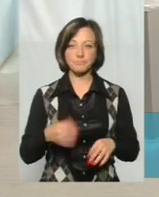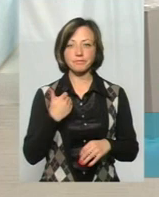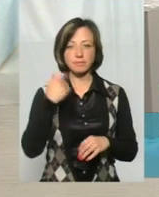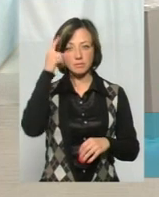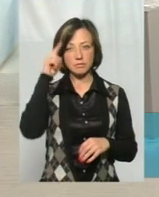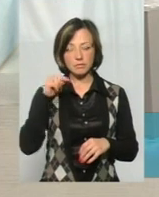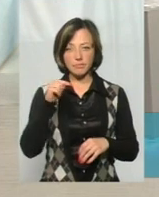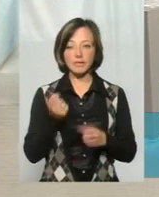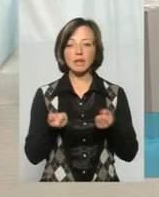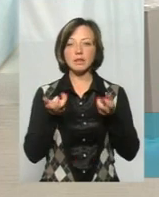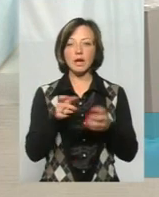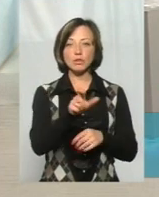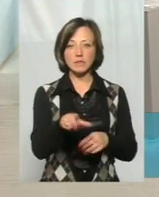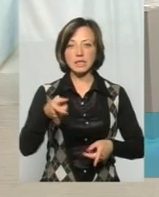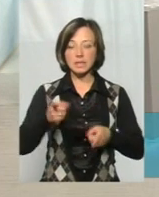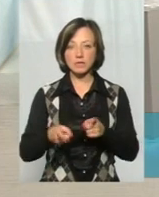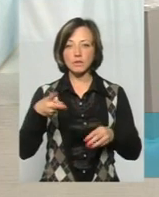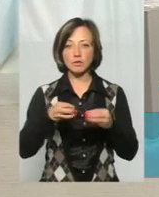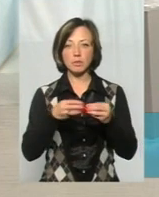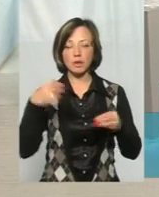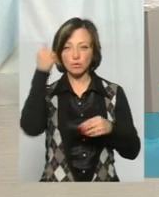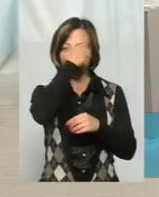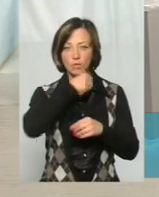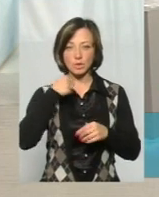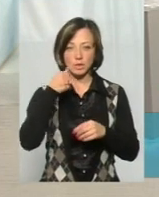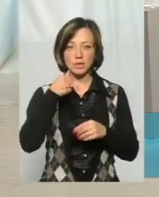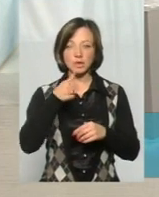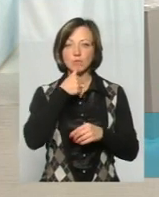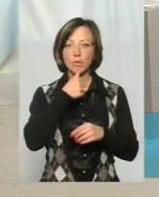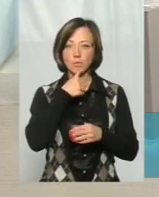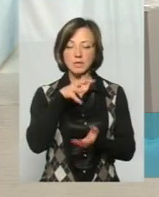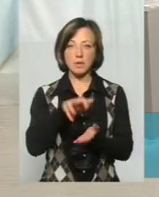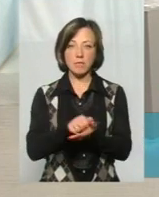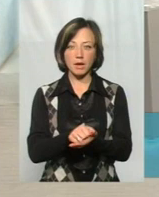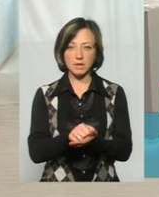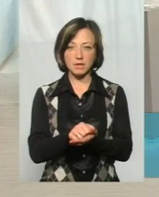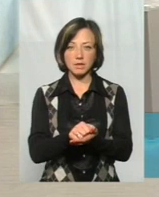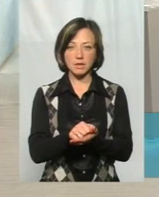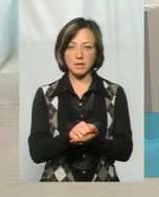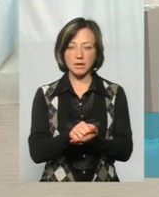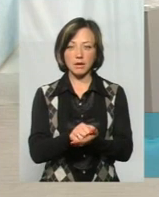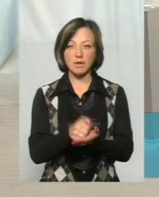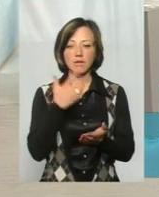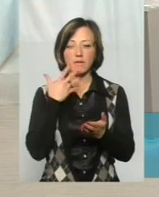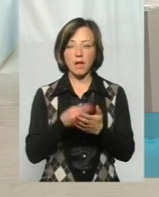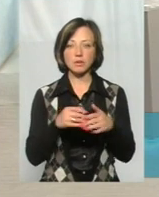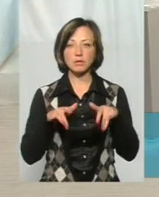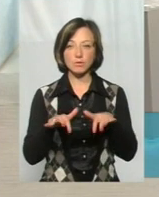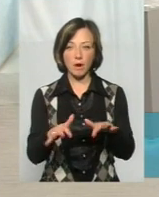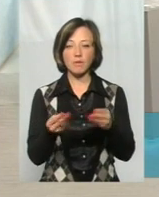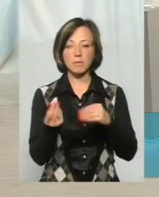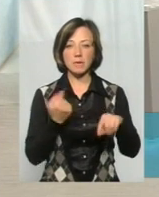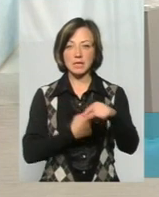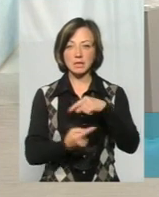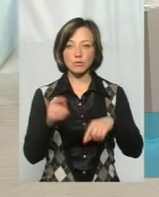знаю пару чоловік, які дійсно в 2015 році нас спробували займатися таким власною справою, власним бізнесом.